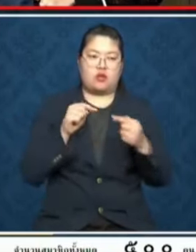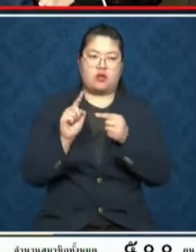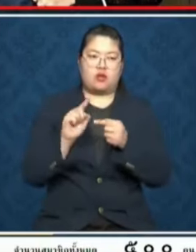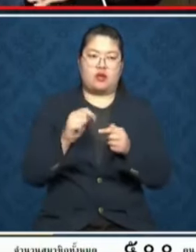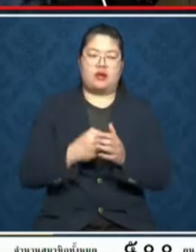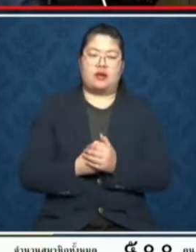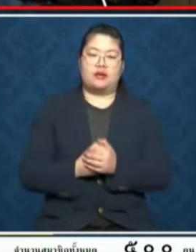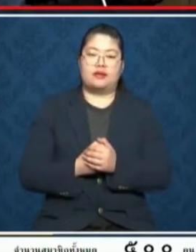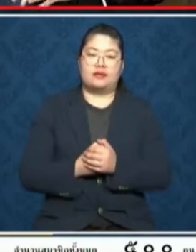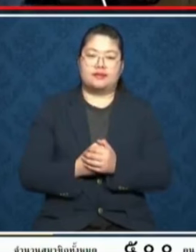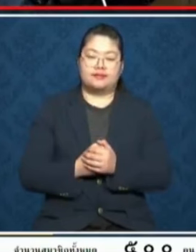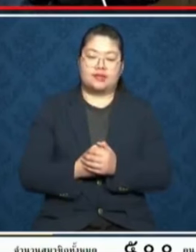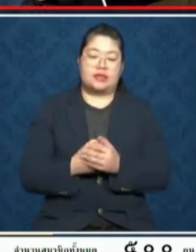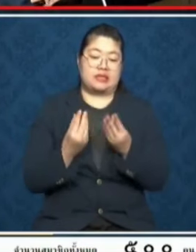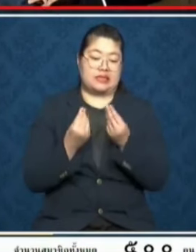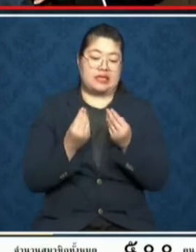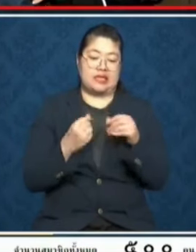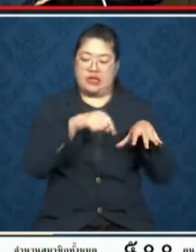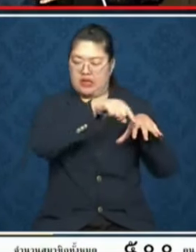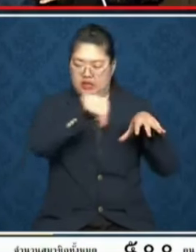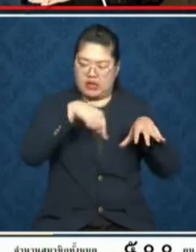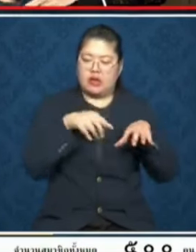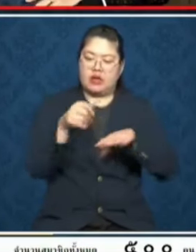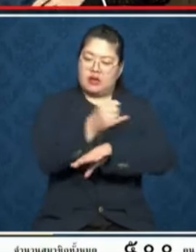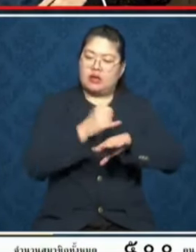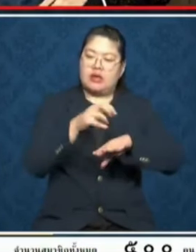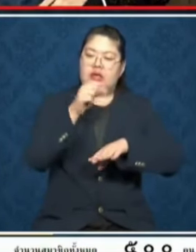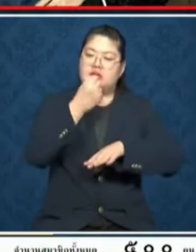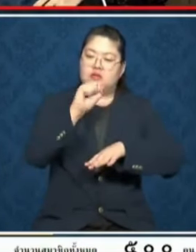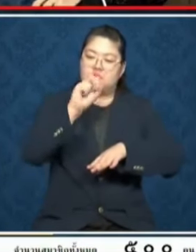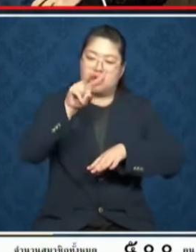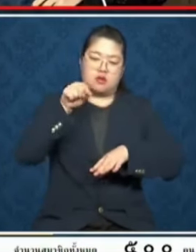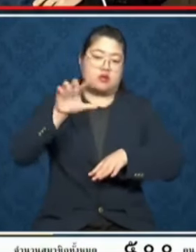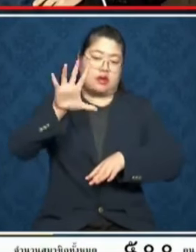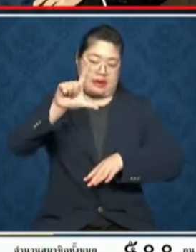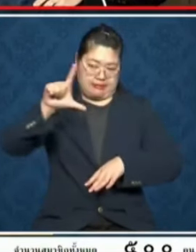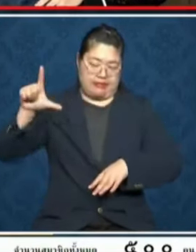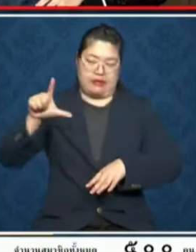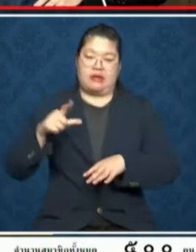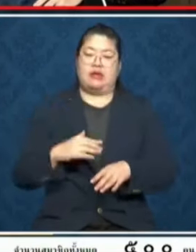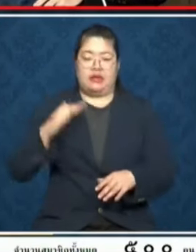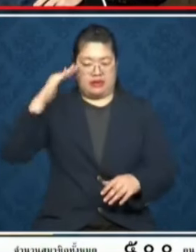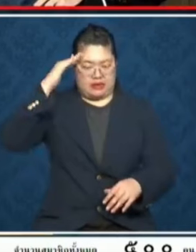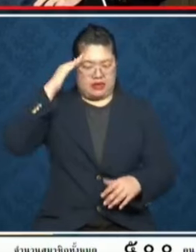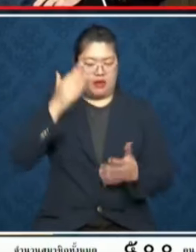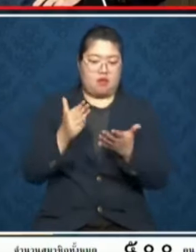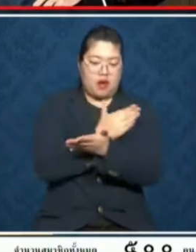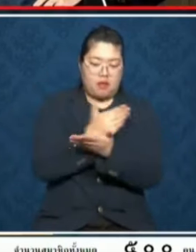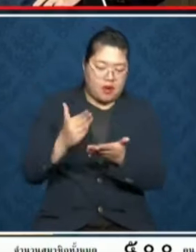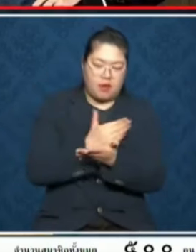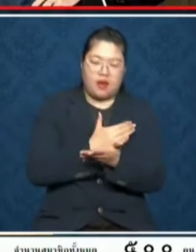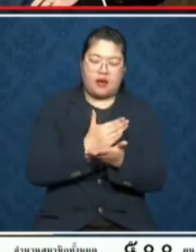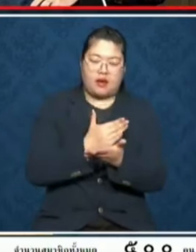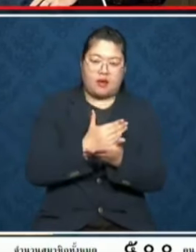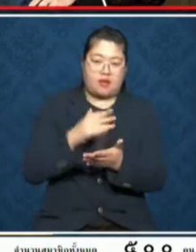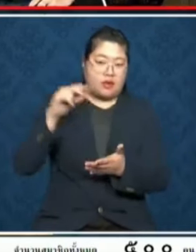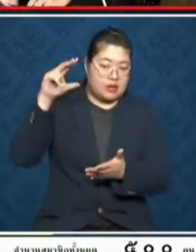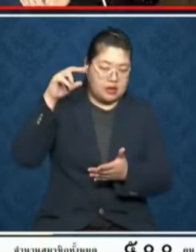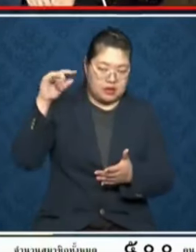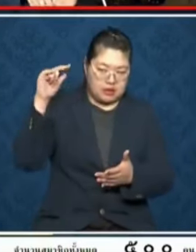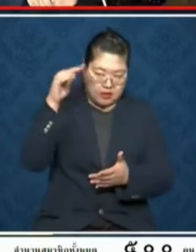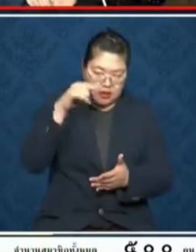มธนารักษ์ที่มีมากกว่า 12.5 ล้านไร่เนี่ยค่ะทั่วประเทศกองทัพ3เหล่าทัพได้ครอบครองไว้